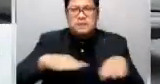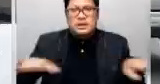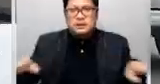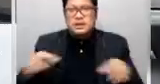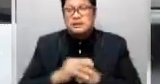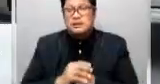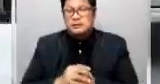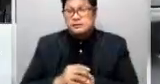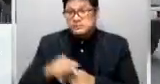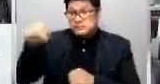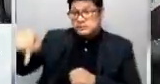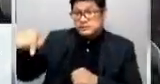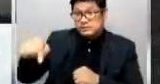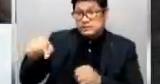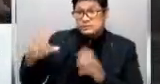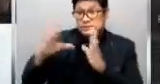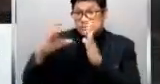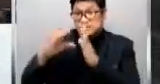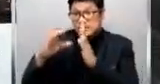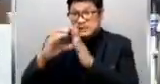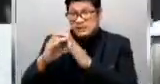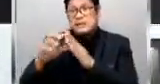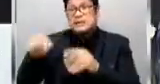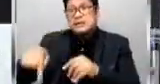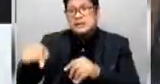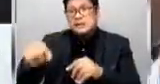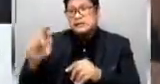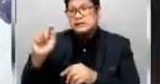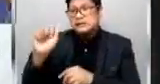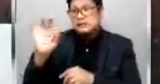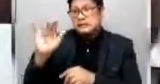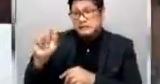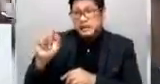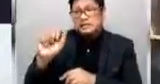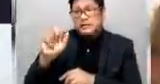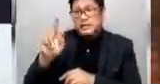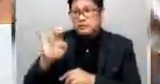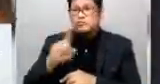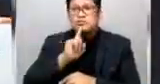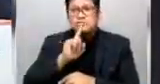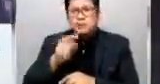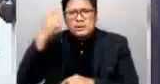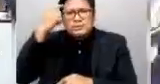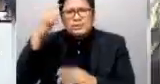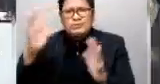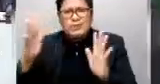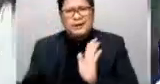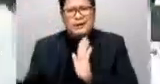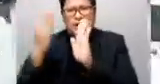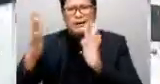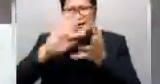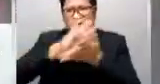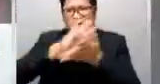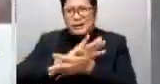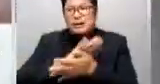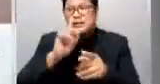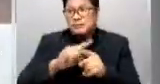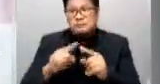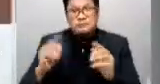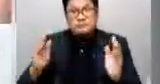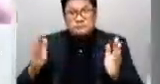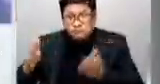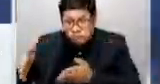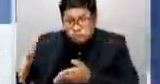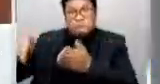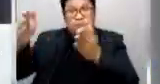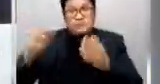ito na lungsod sa commercial area sa kahabaan ng Taft Avenue, aakalaing wala na tayong hinaharap na pandemya. Ang magkabilang barangay dito, Barangay 76